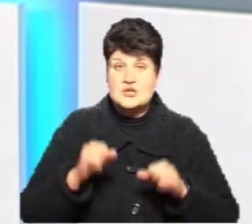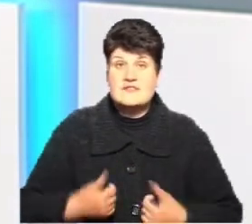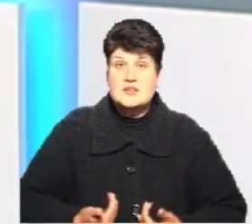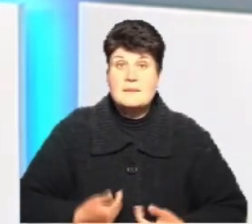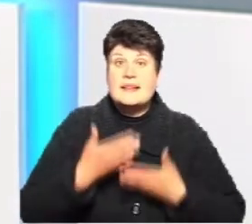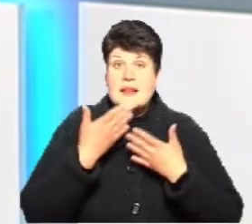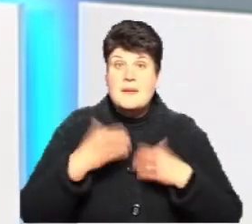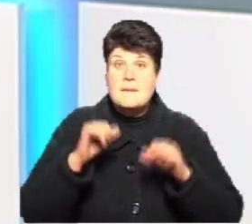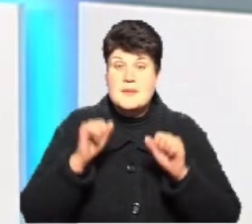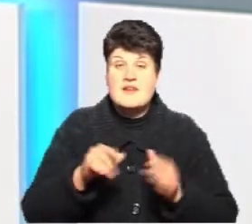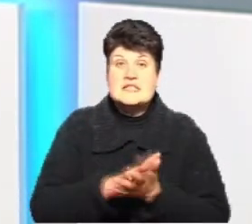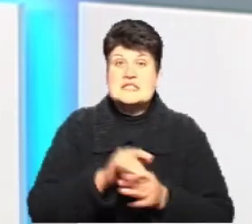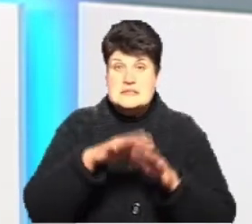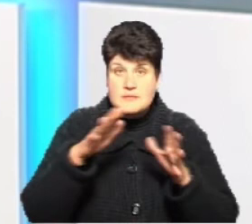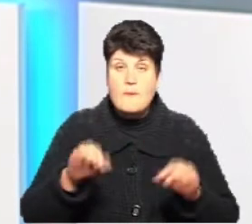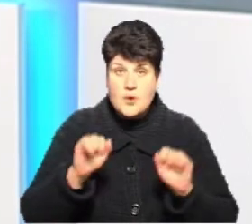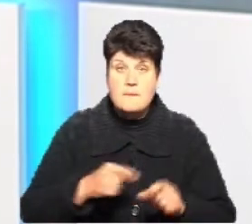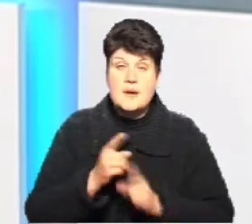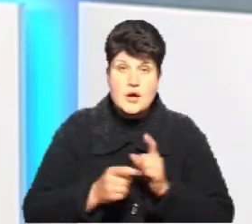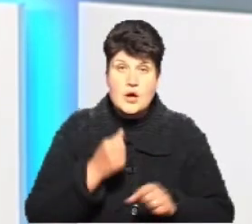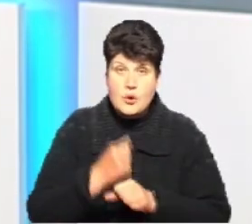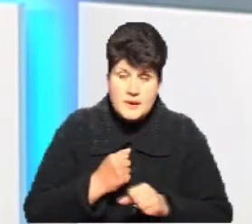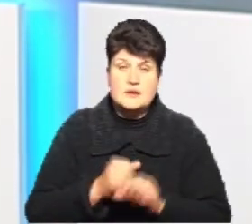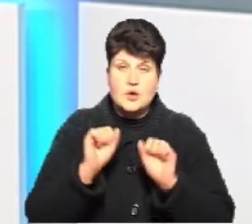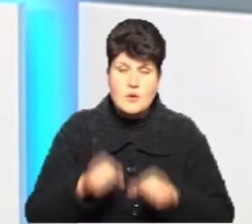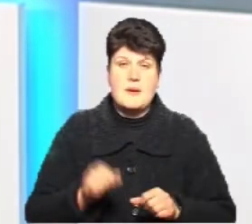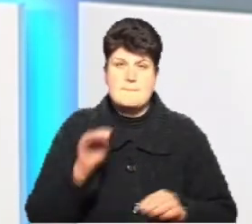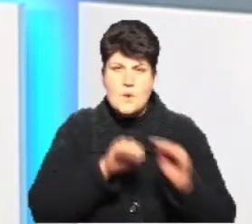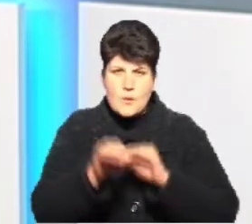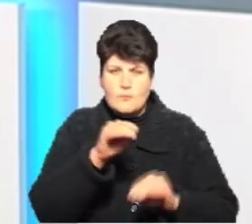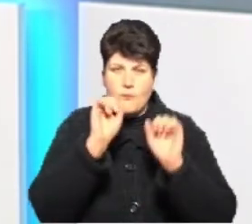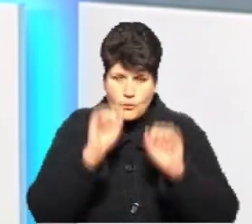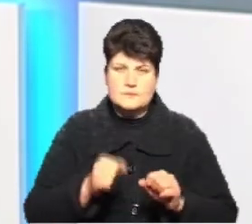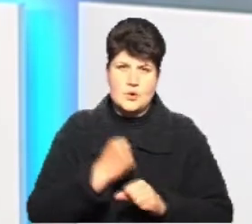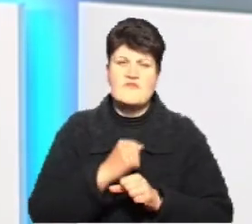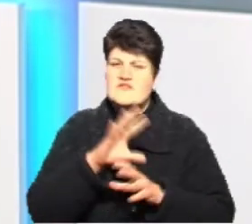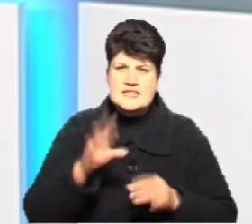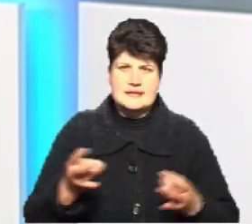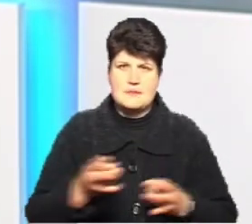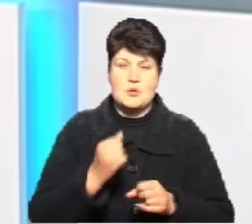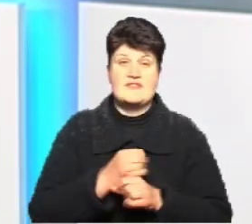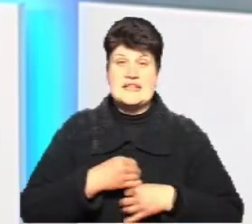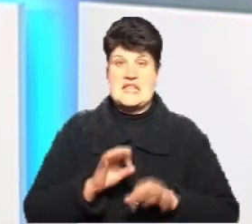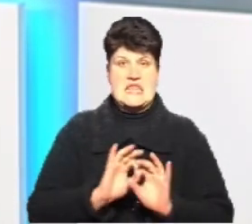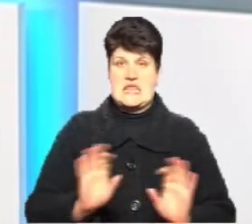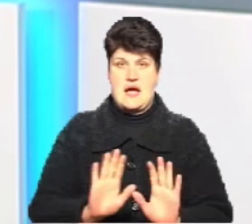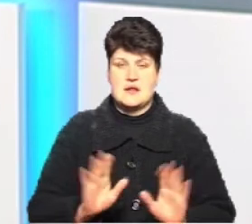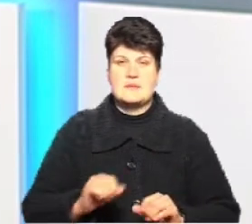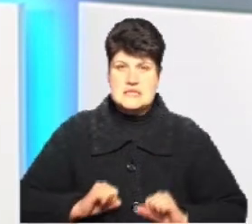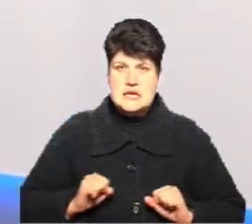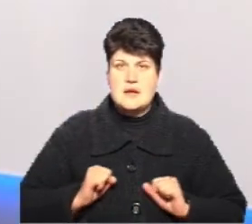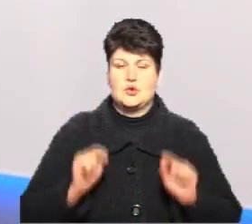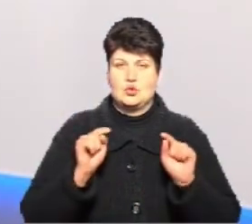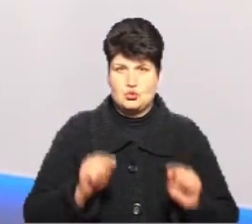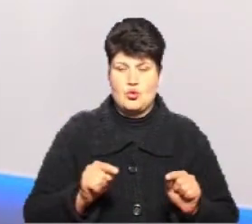засмічувати. Можемо переробити, переробляємо, можемо компостувати, компостуємо. Це все потрібно робити. В нас не ідеально, але ми стараємося до того підійти і показати